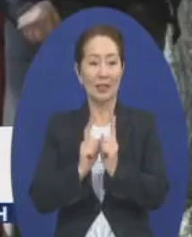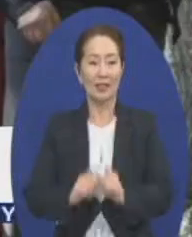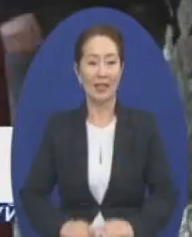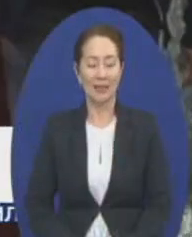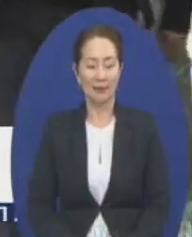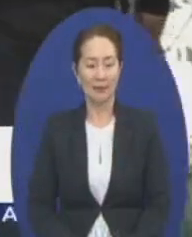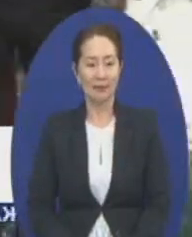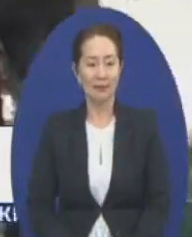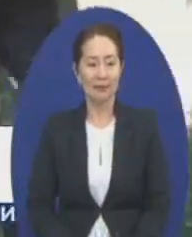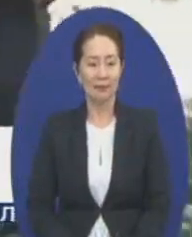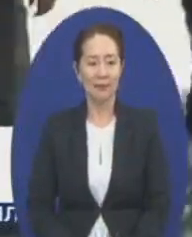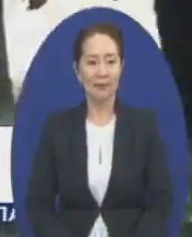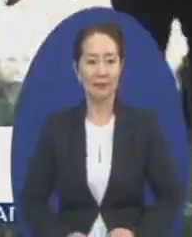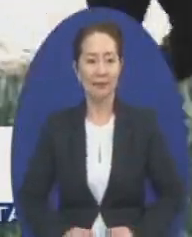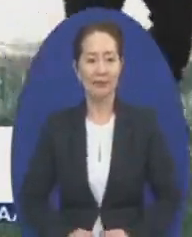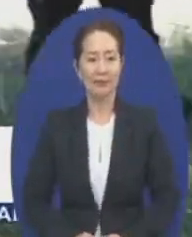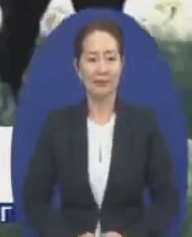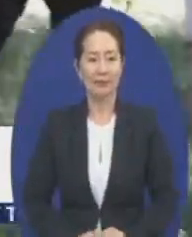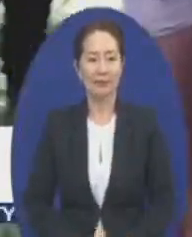байна.